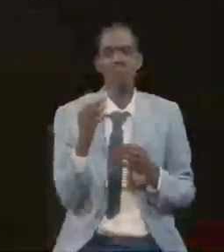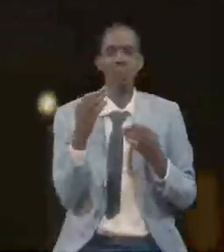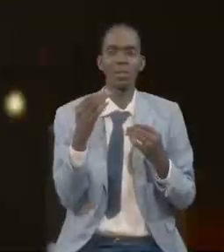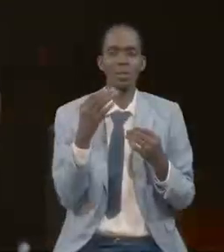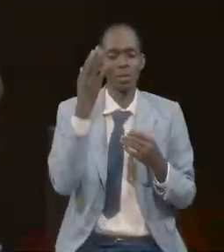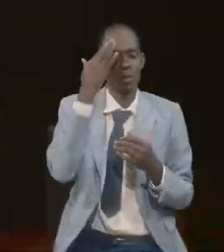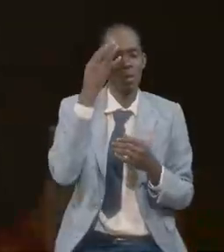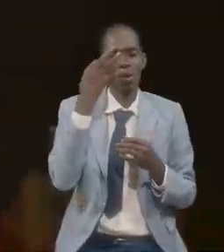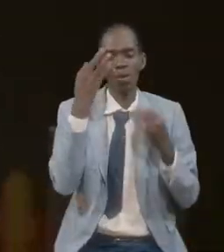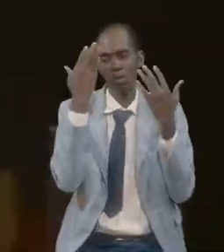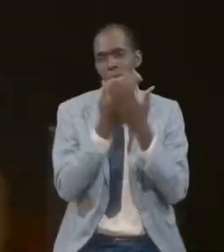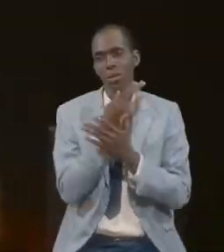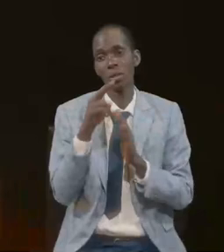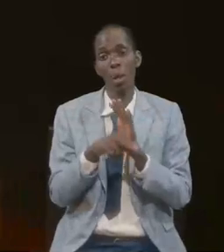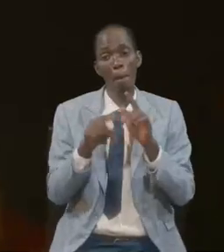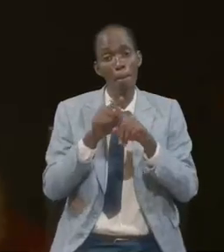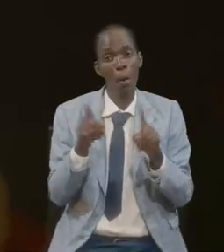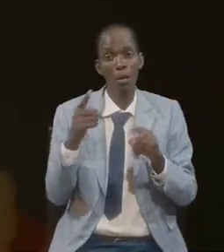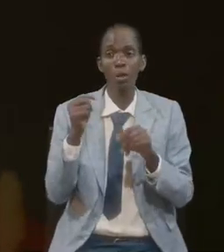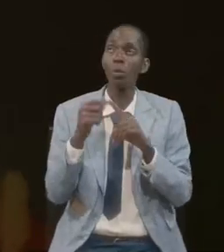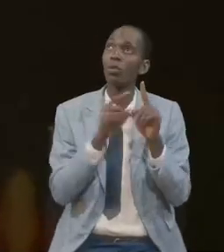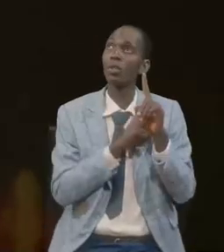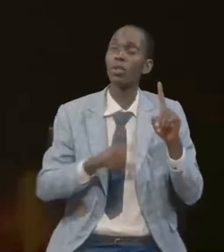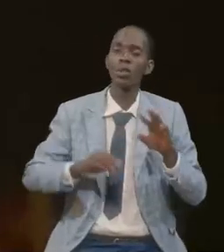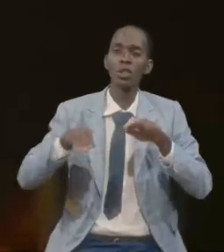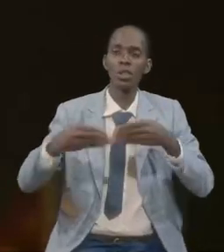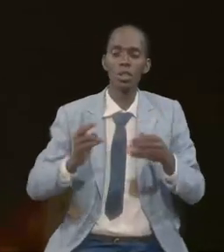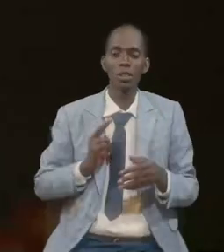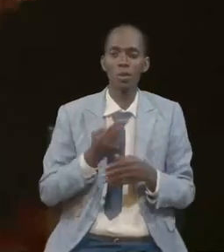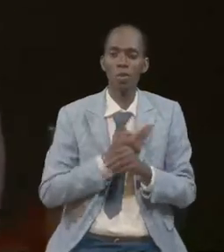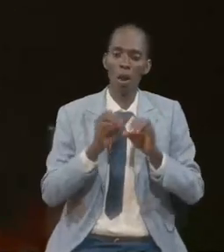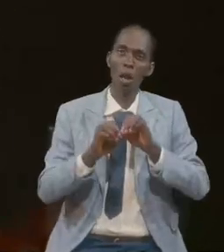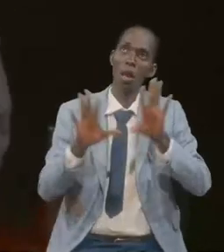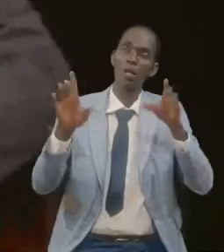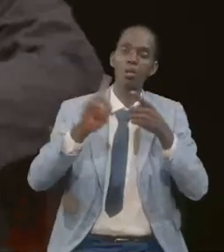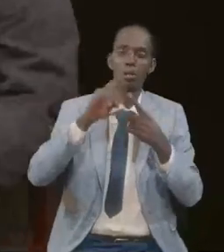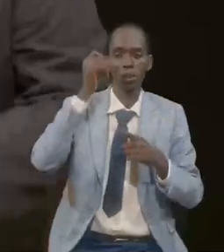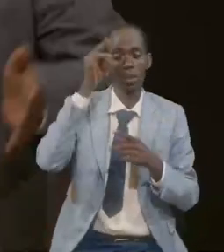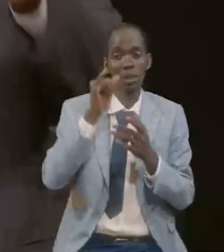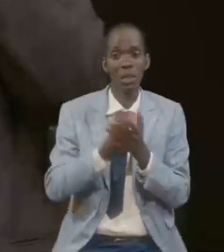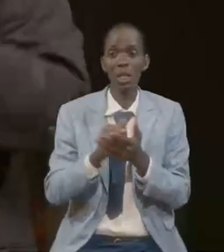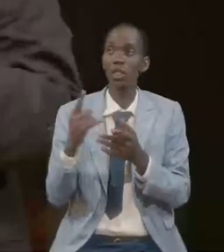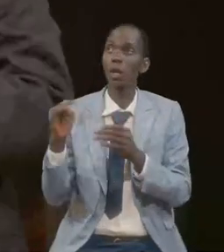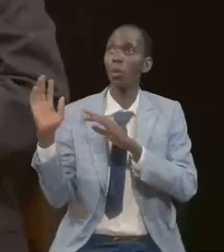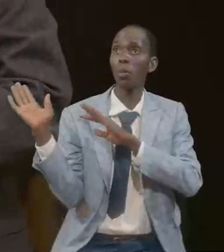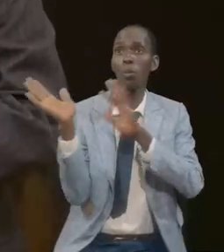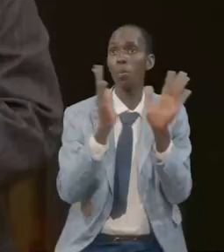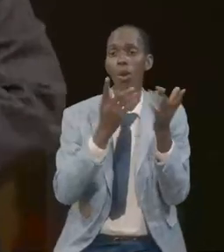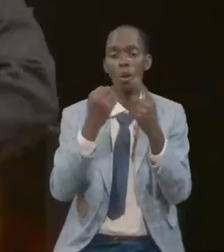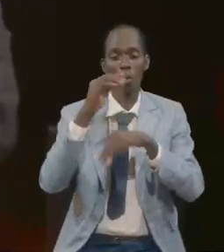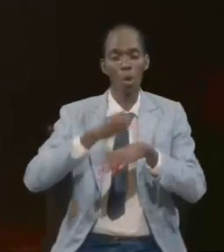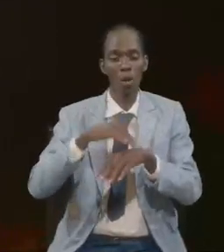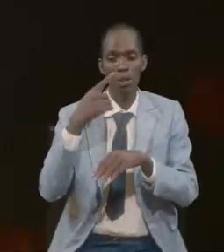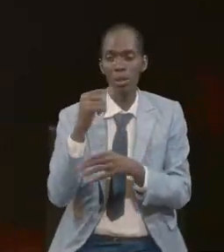la lumière pour comprendre que lorsqu'un vent, que le vent passe sur elle, elle n'est